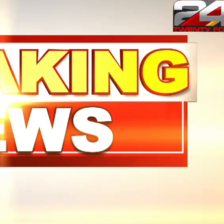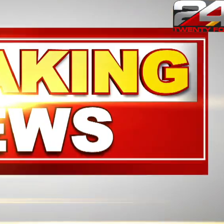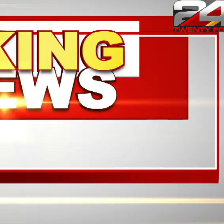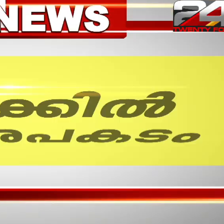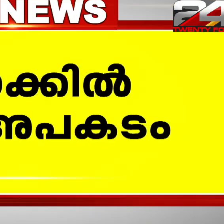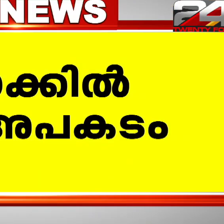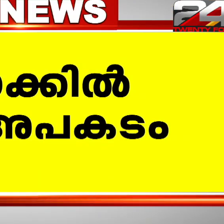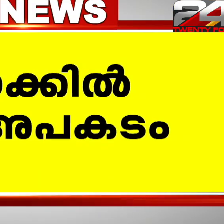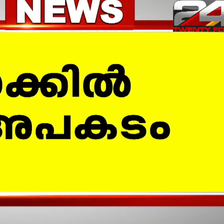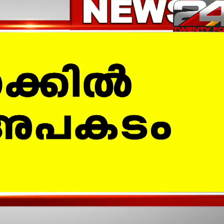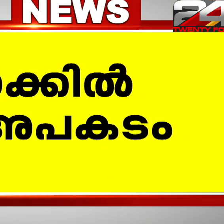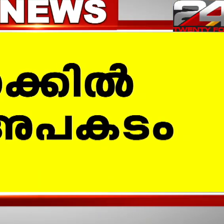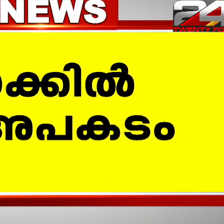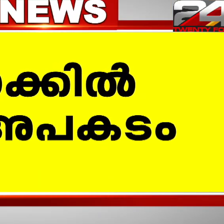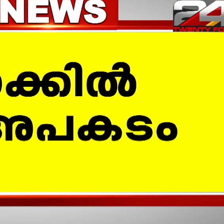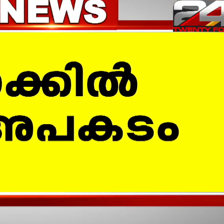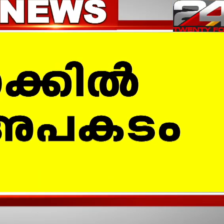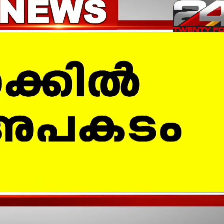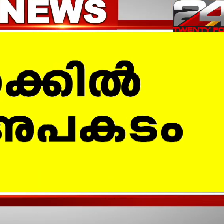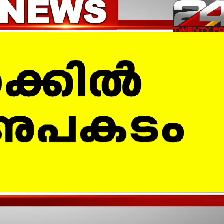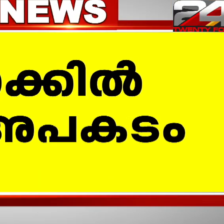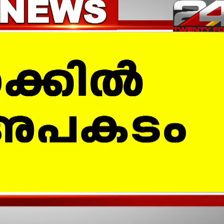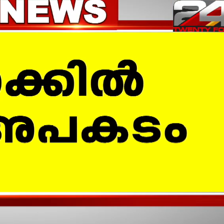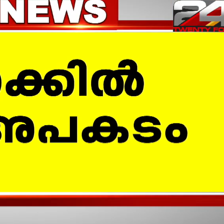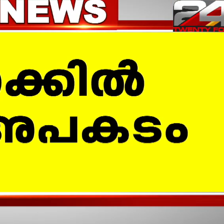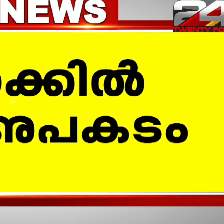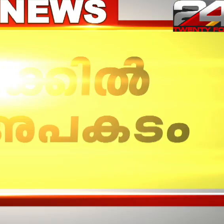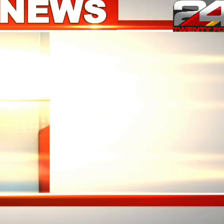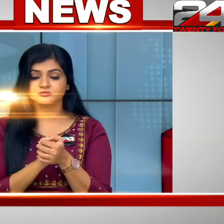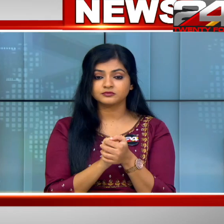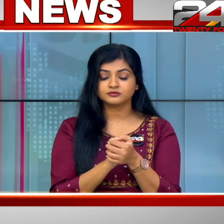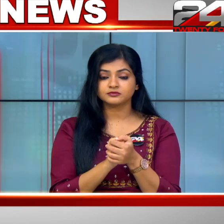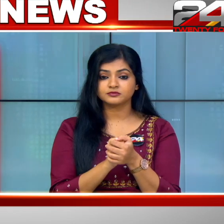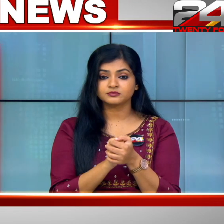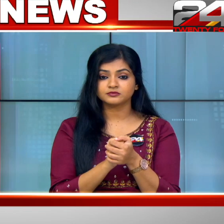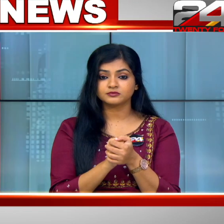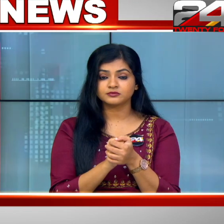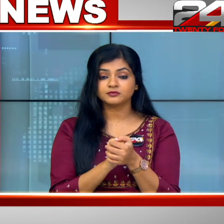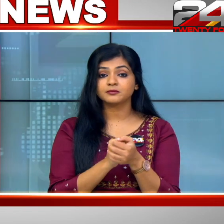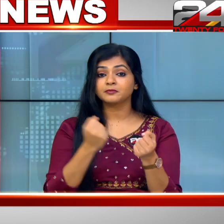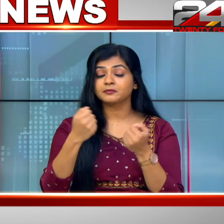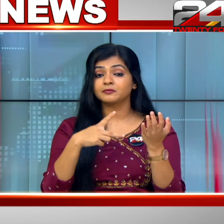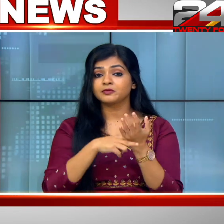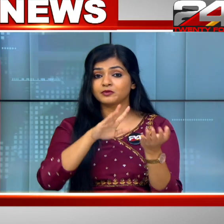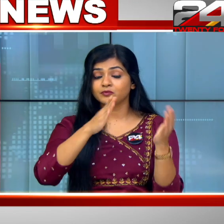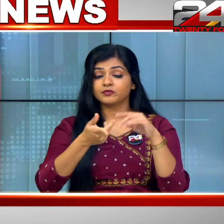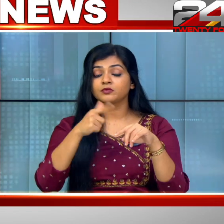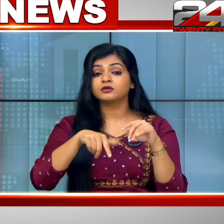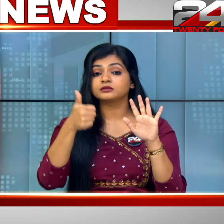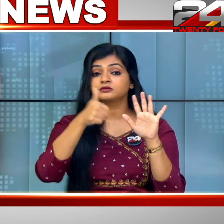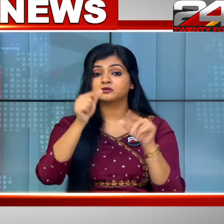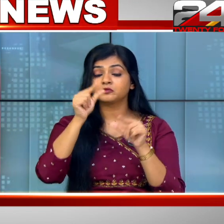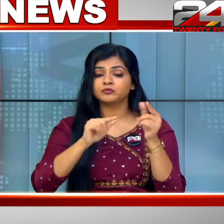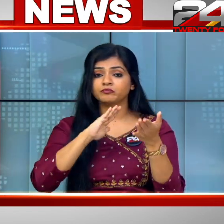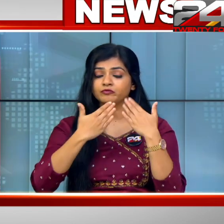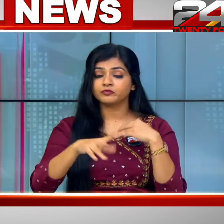അപകടത്തിൽപ്പെട്ടത്. ഈ അപകടത്തിൽ 6 പേർ മരിച്ചു. ഒപ്പം തന്നെ 22 പേർക്ക് പരിക്കേറ്റിട്ടുണ്ട്. പരിക്കേറ്റവരെ ലേയിലെ ആശുപത്രിയിലേക്ക് മാറ്റിയിരിക്കുകയാണ്.